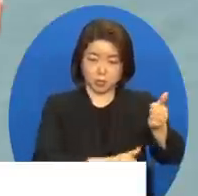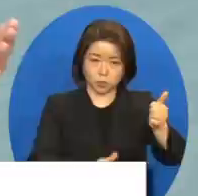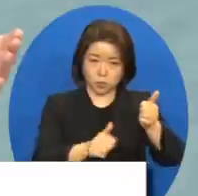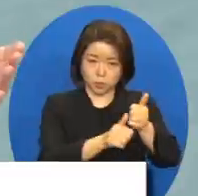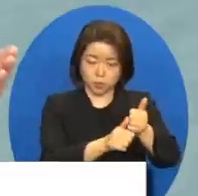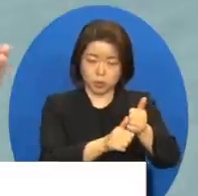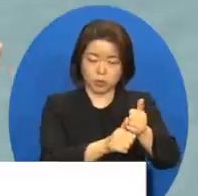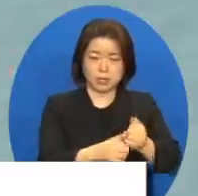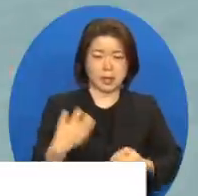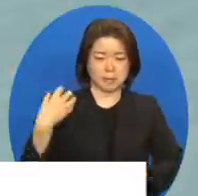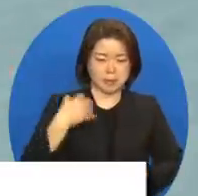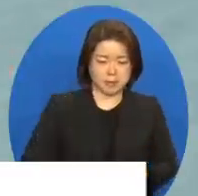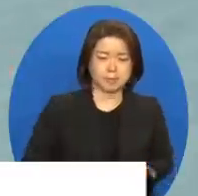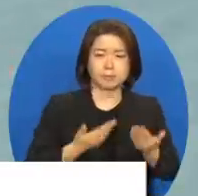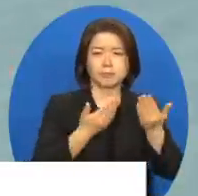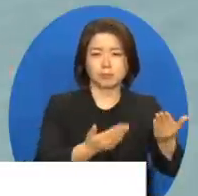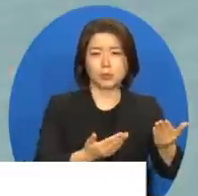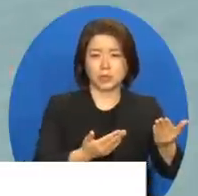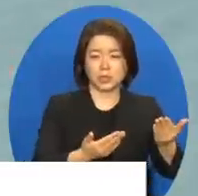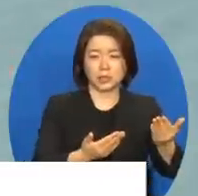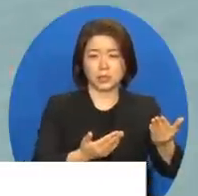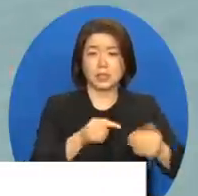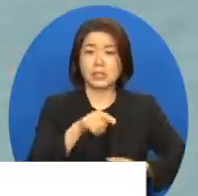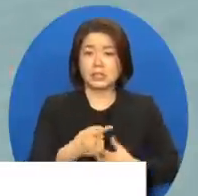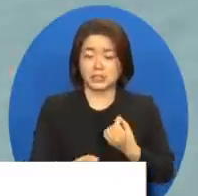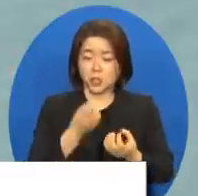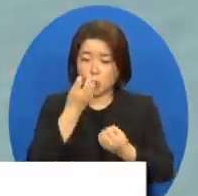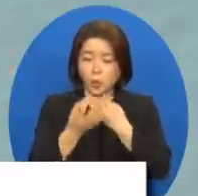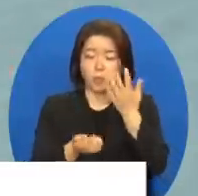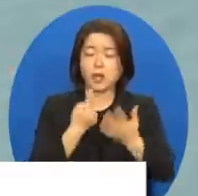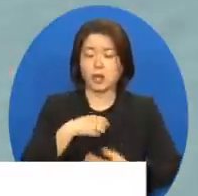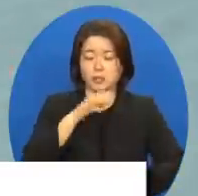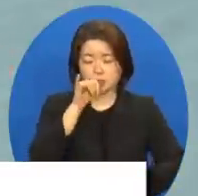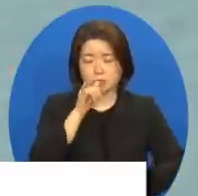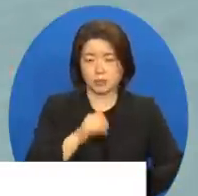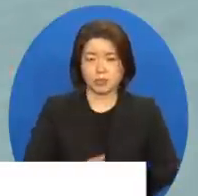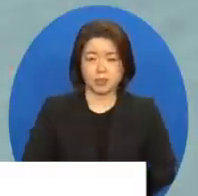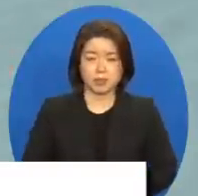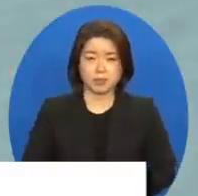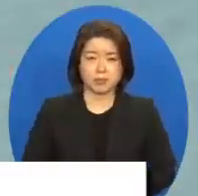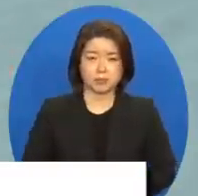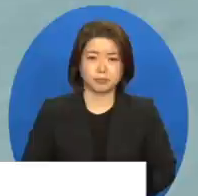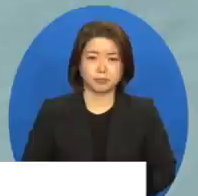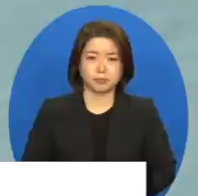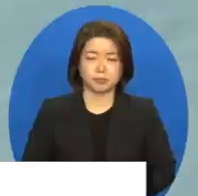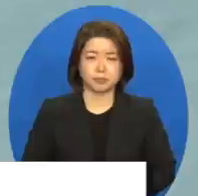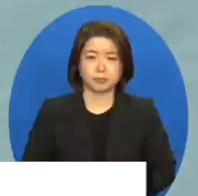헌신하고 봉사하게 됐다는 그런 고백을 하신 분도 계셨습니다.